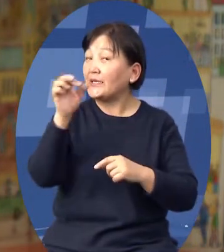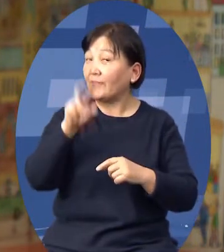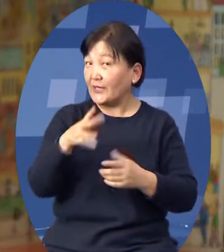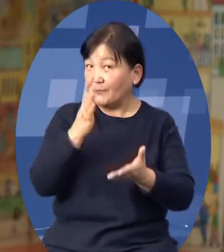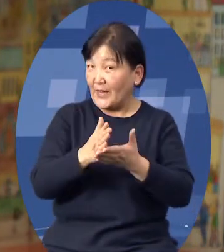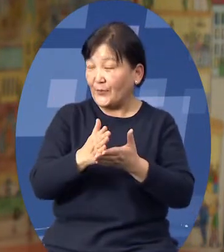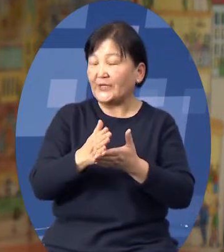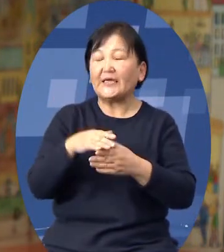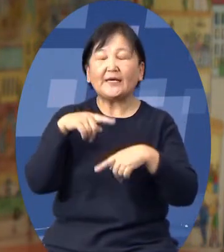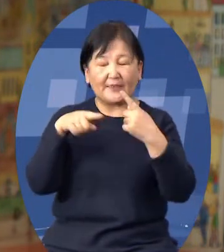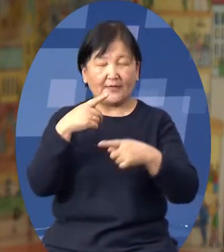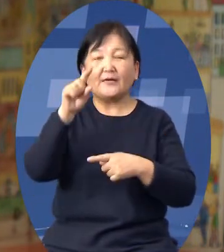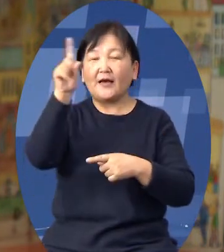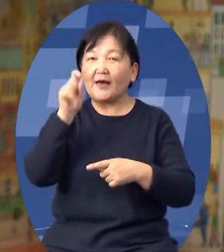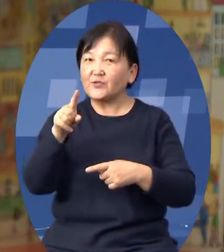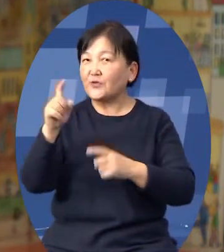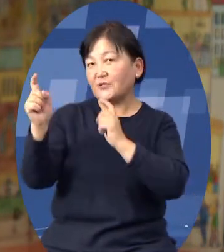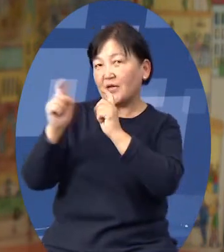бол? За,